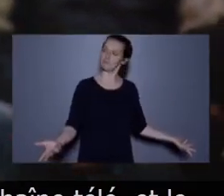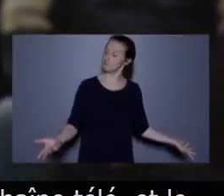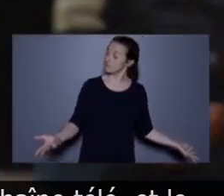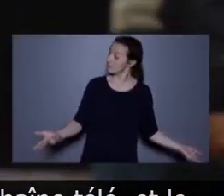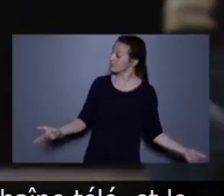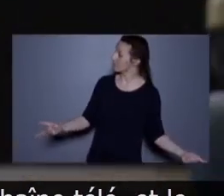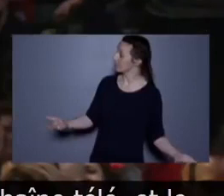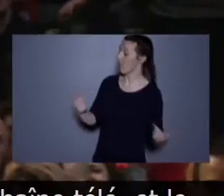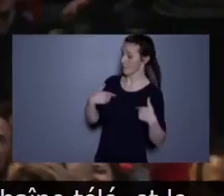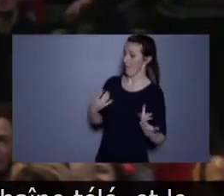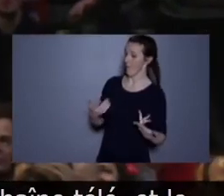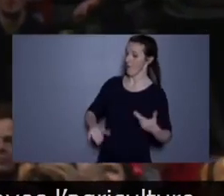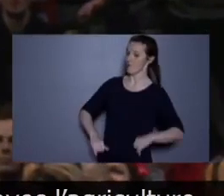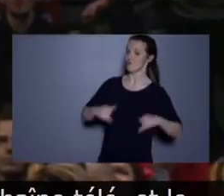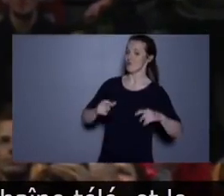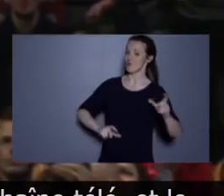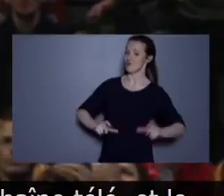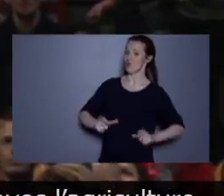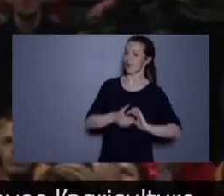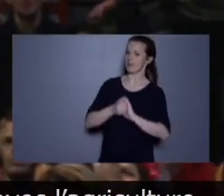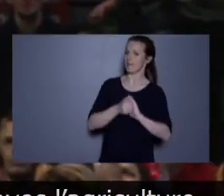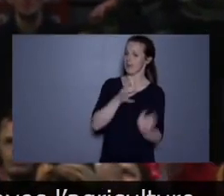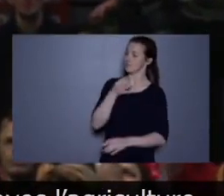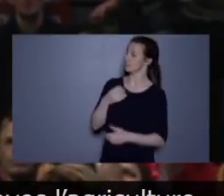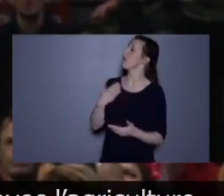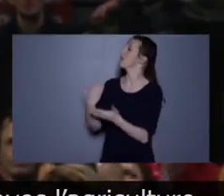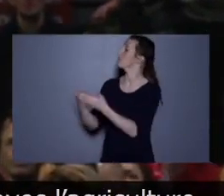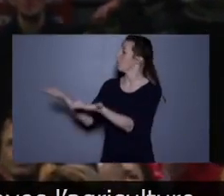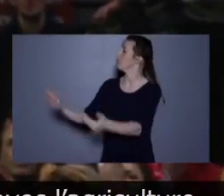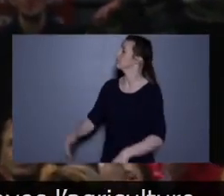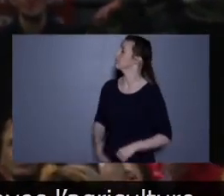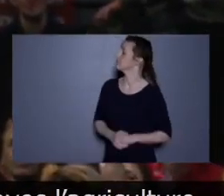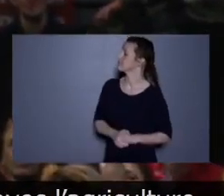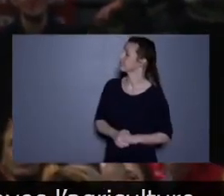Bonne répartie de mon jeune camarade. Il le regarde, il dit, bah prouvez-le.